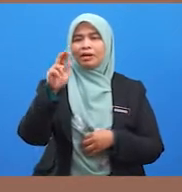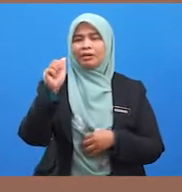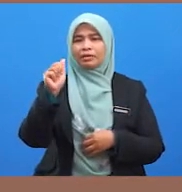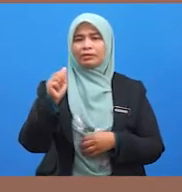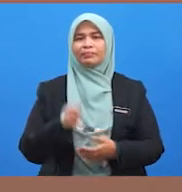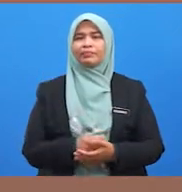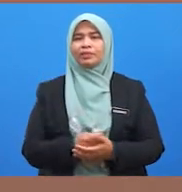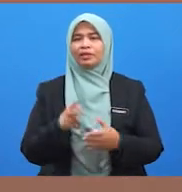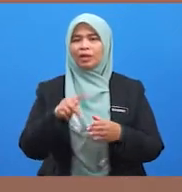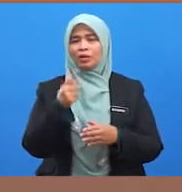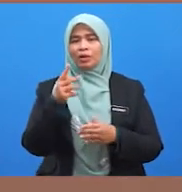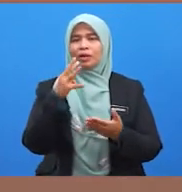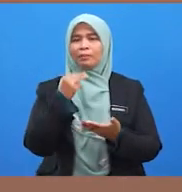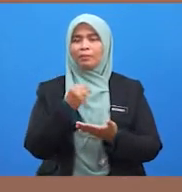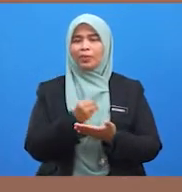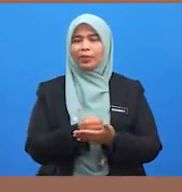Rakyat, iaitu MARA.